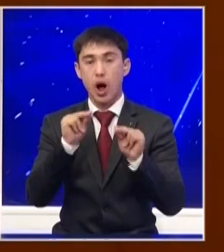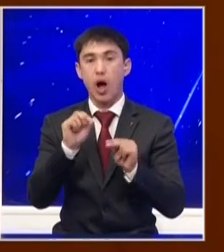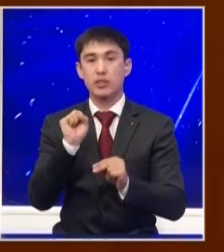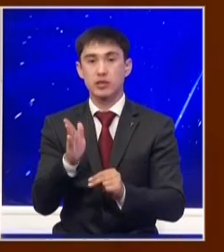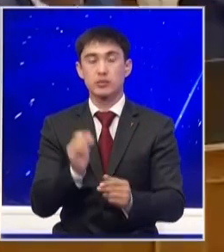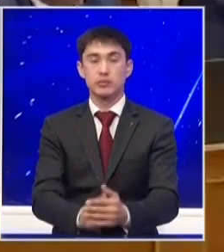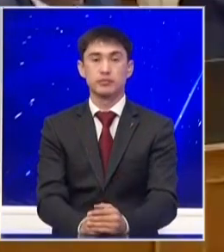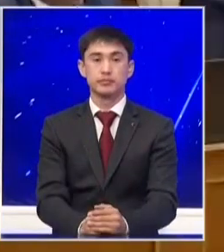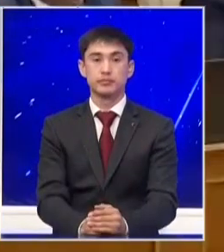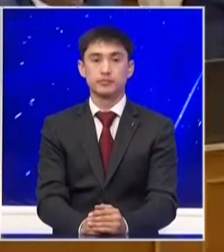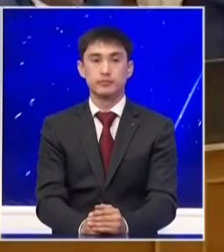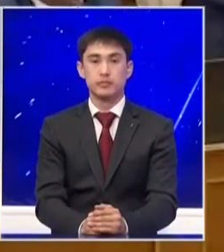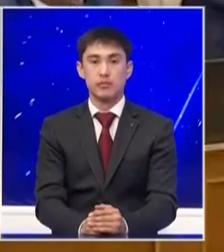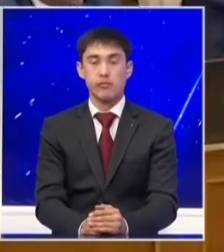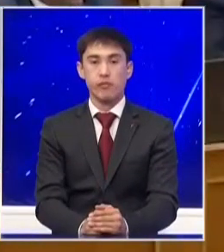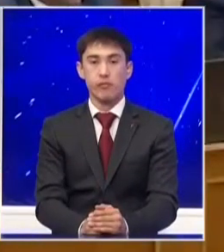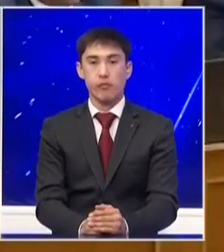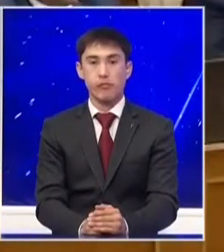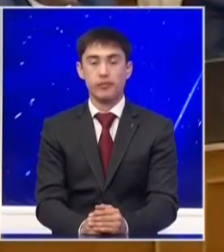етемін.